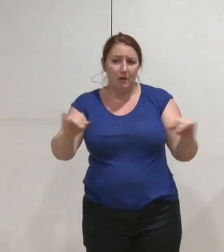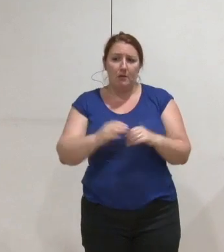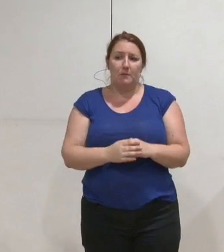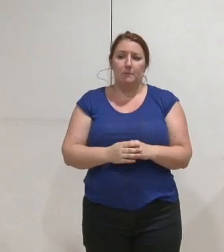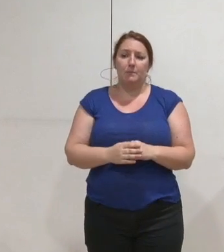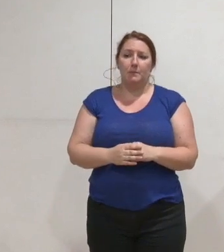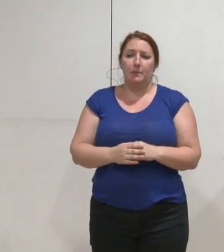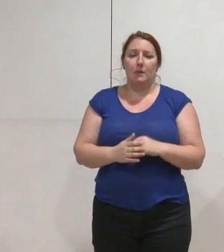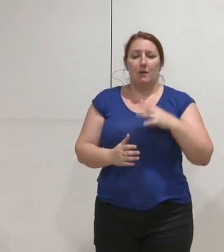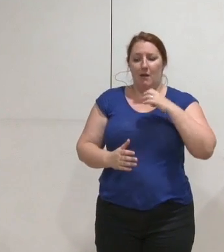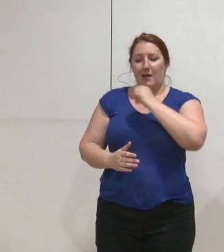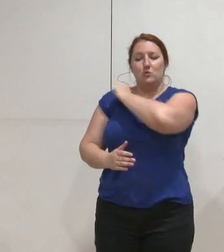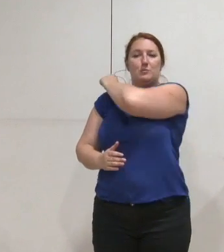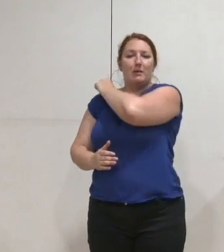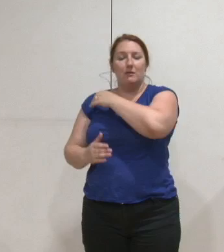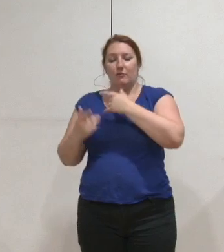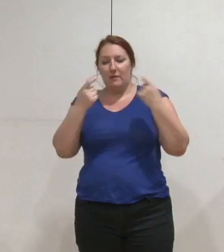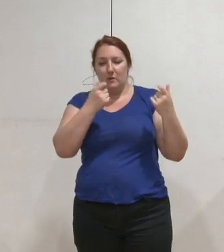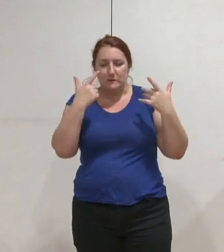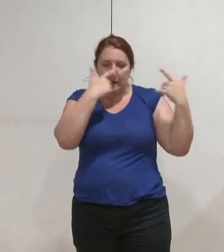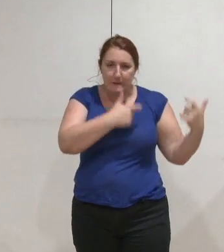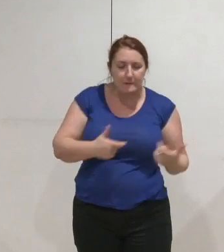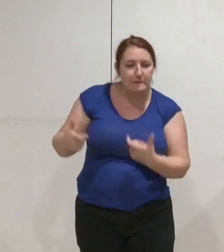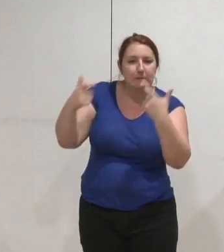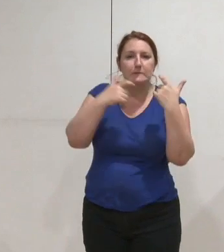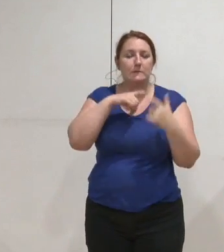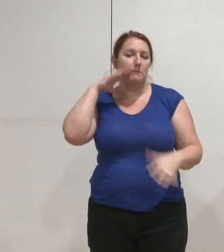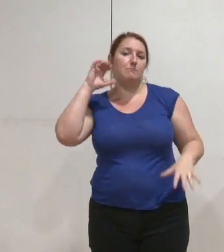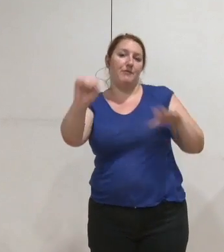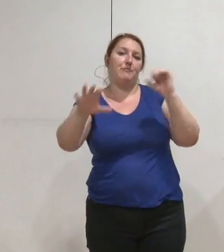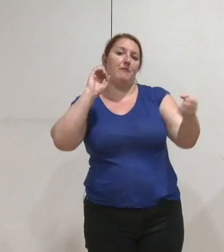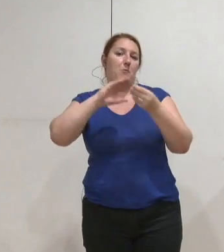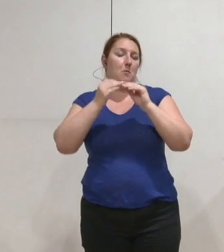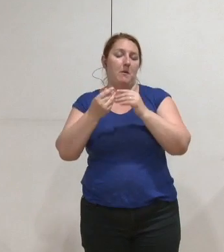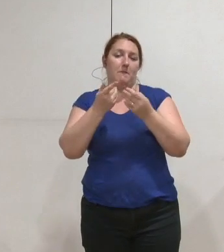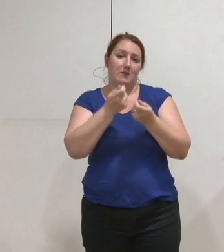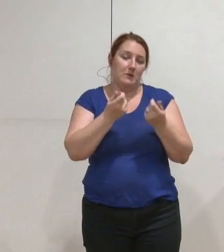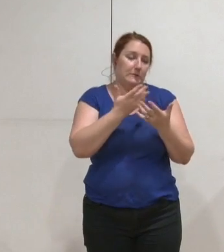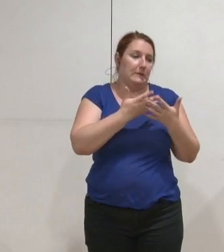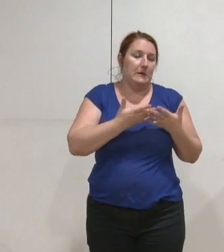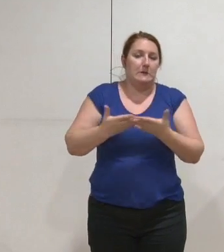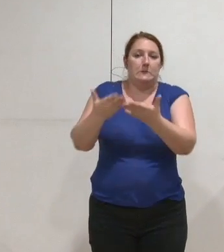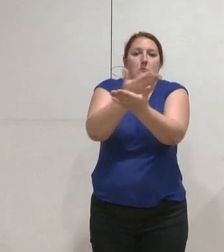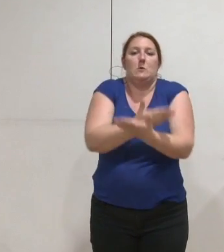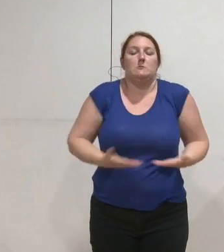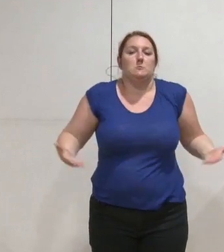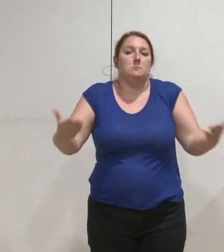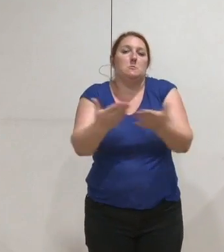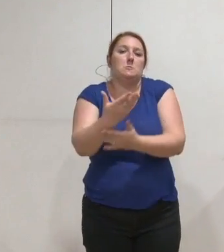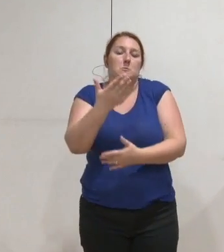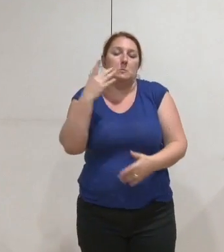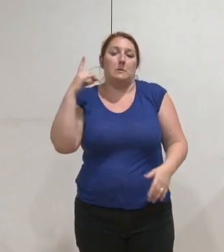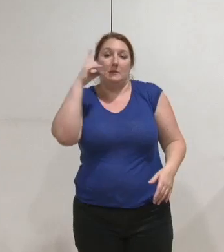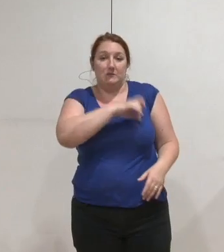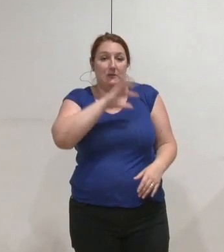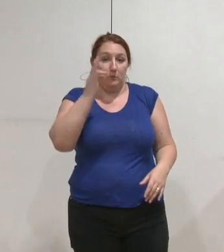financière qui avait effectué les services et nous essayons en fait tout simplement de garder